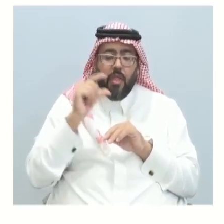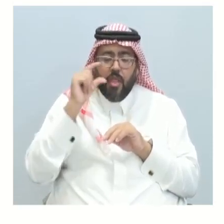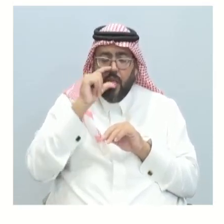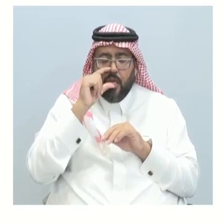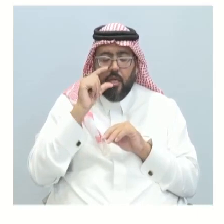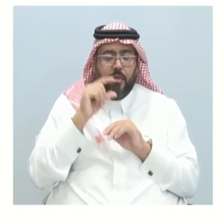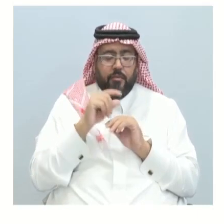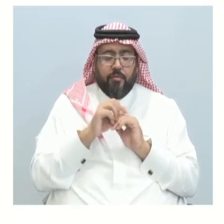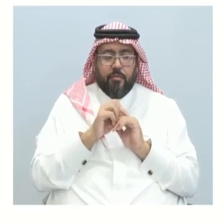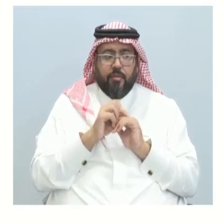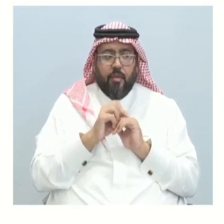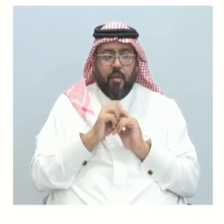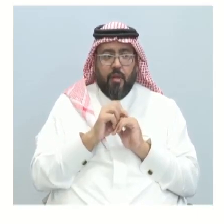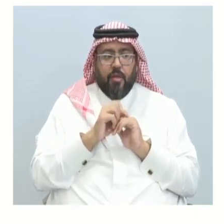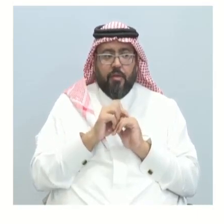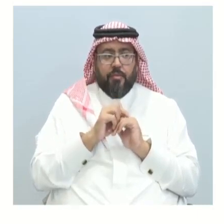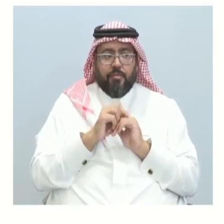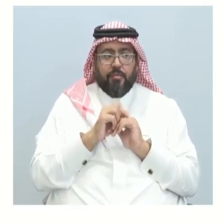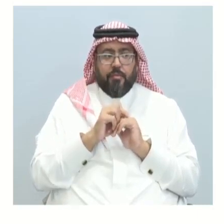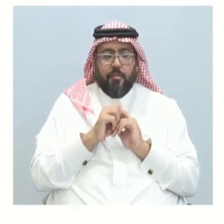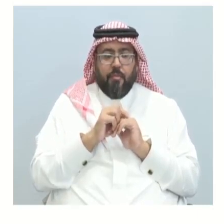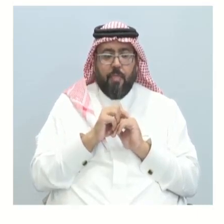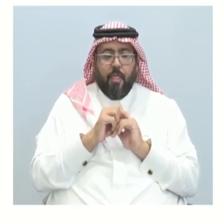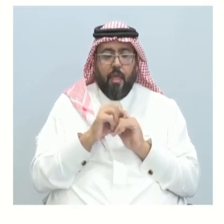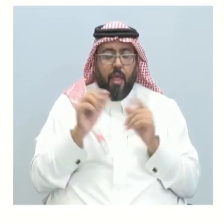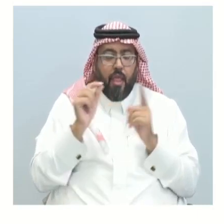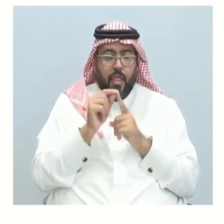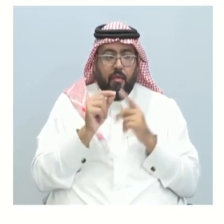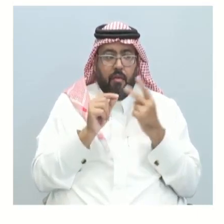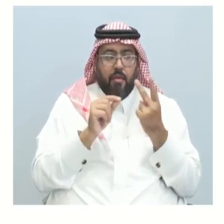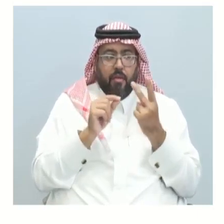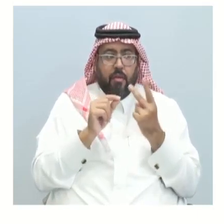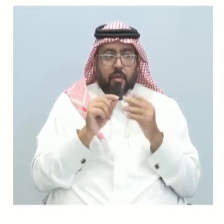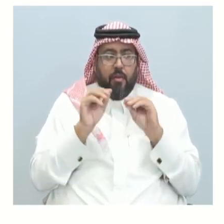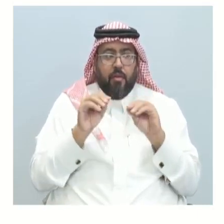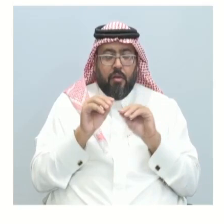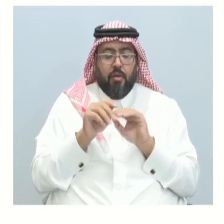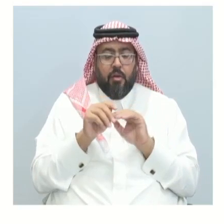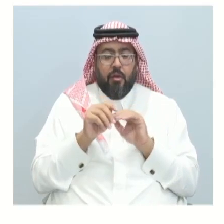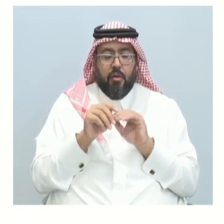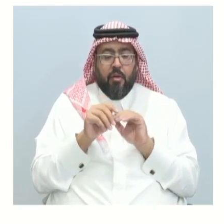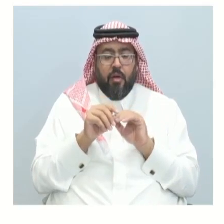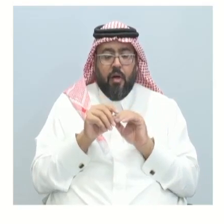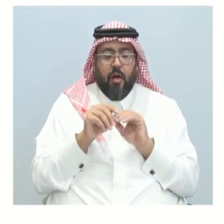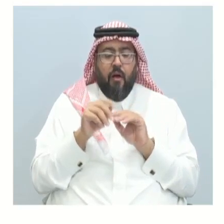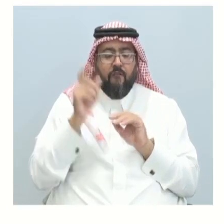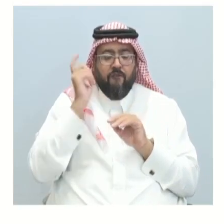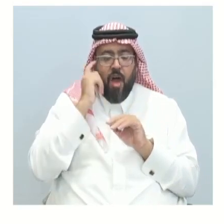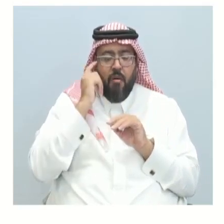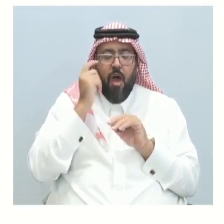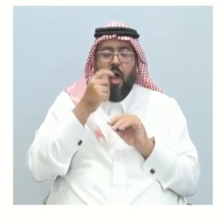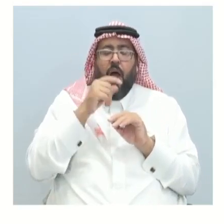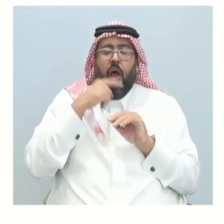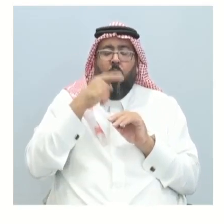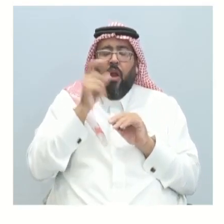ان نتعرف على حقوق الزوجه في ديننا الهدف الثاني الذي سنتناوله في درسنا هو فهم الحديث